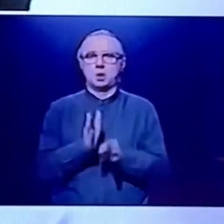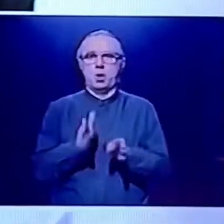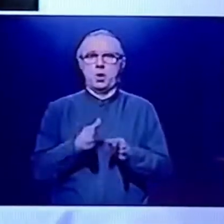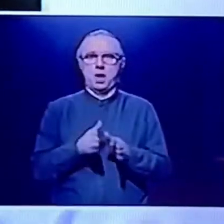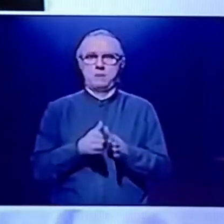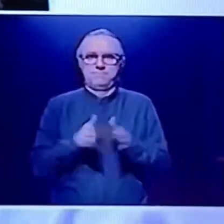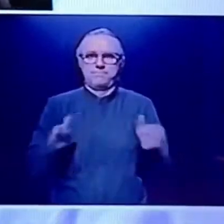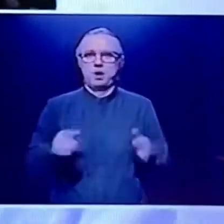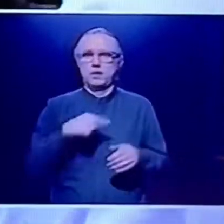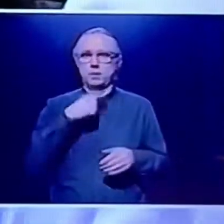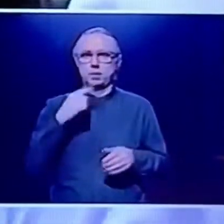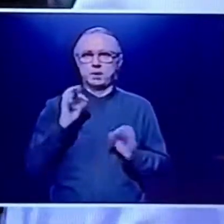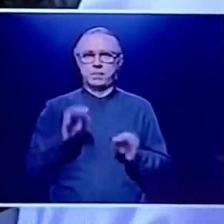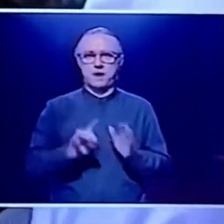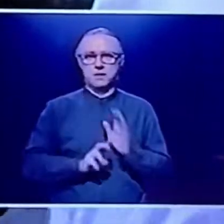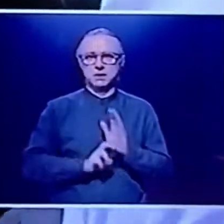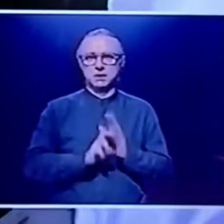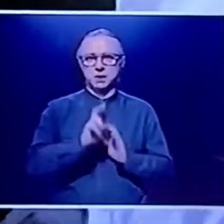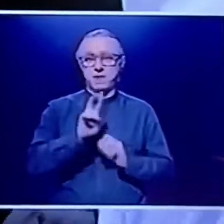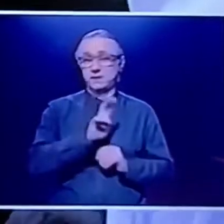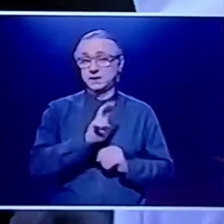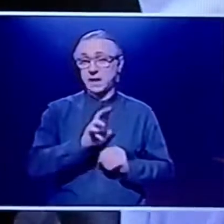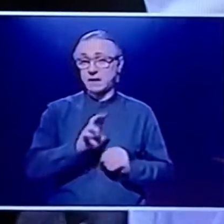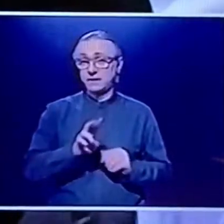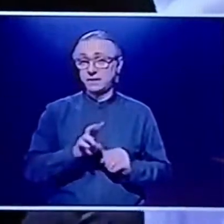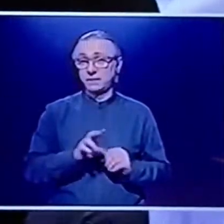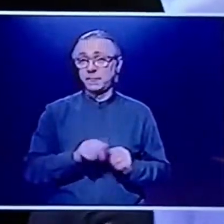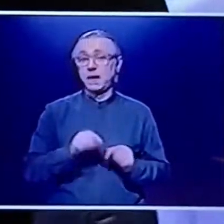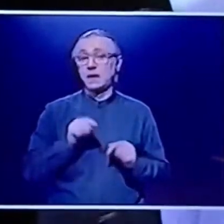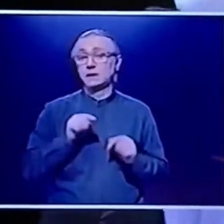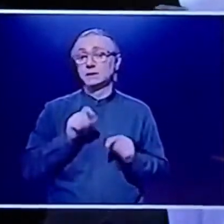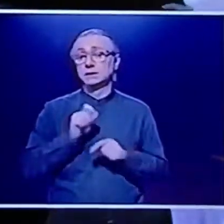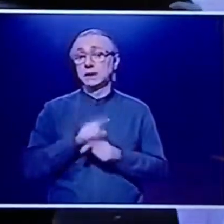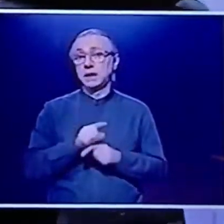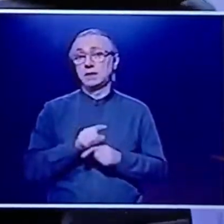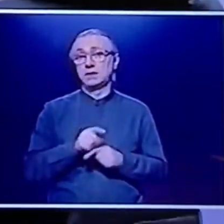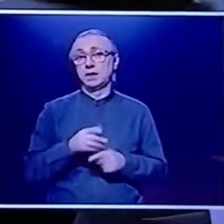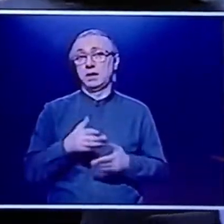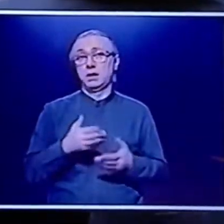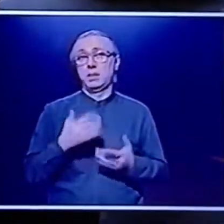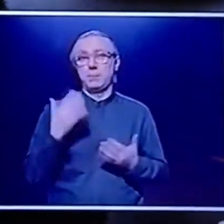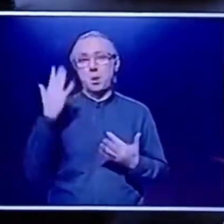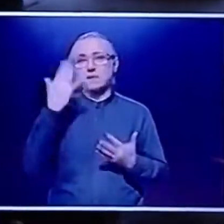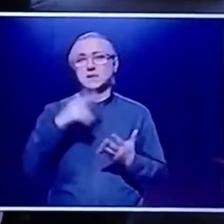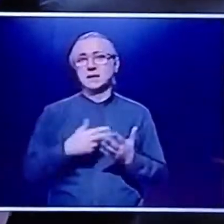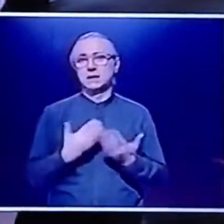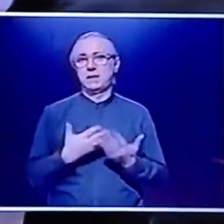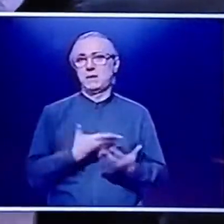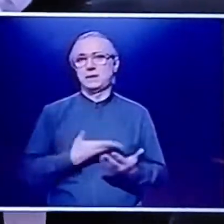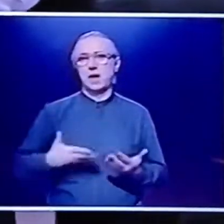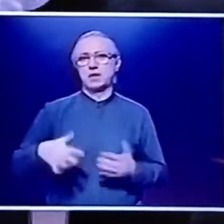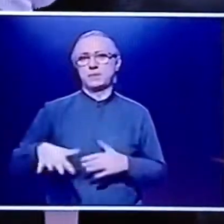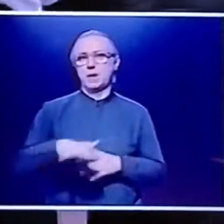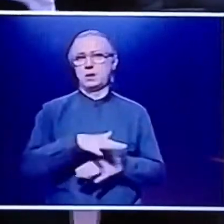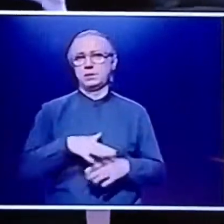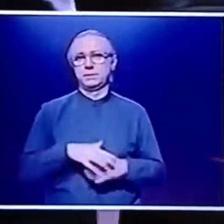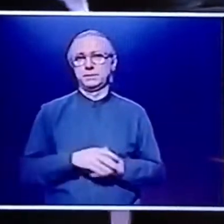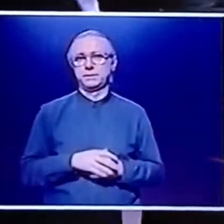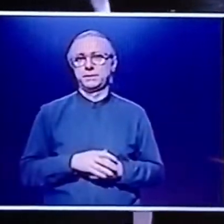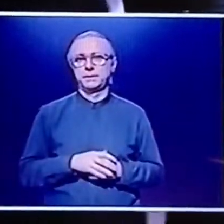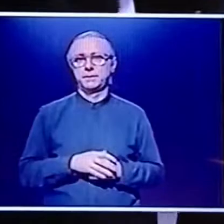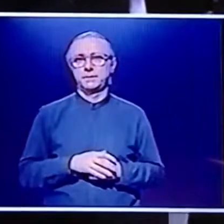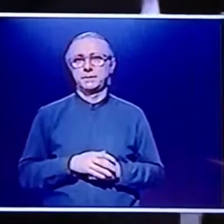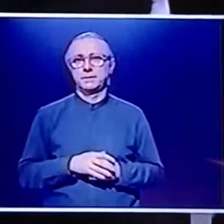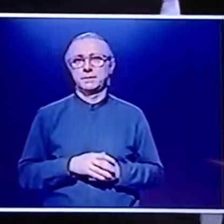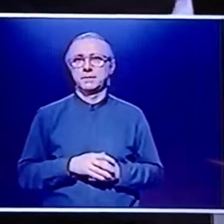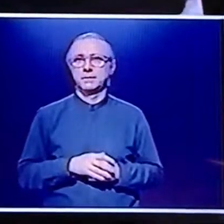Сегодня задача объединения стоит промыслительно перед нашим народом на всех участках нашей жизни,